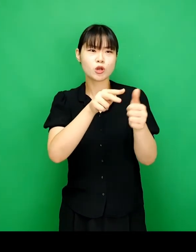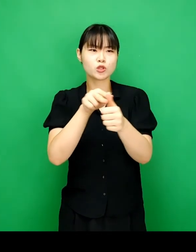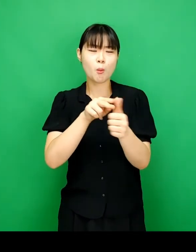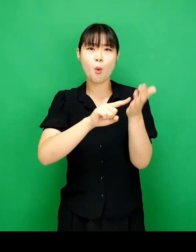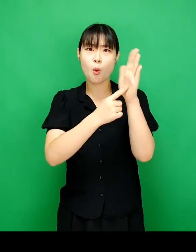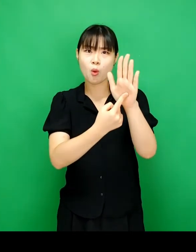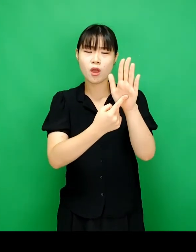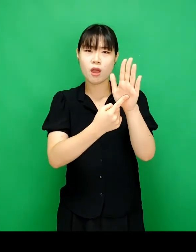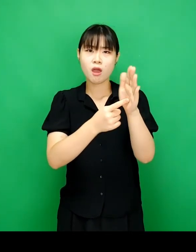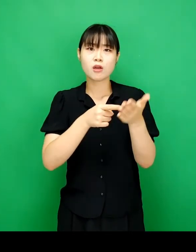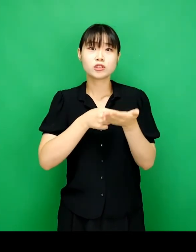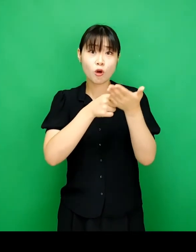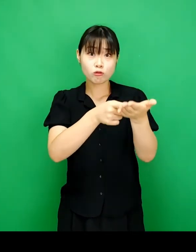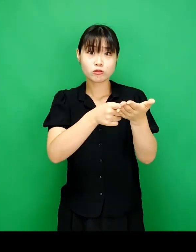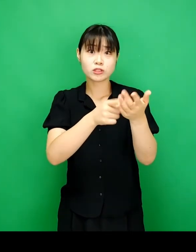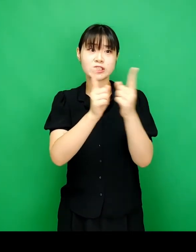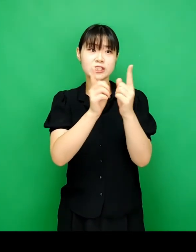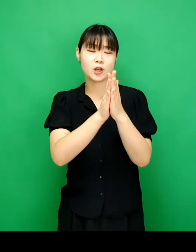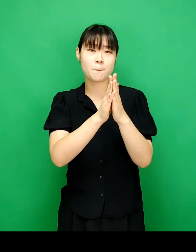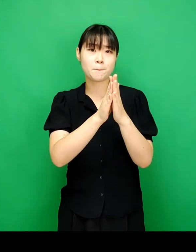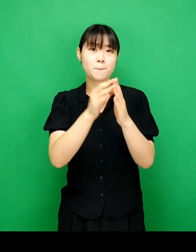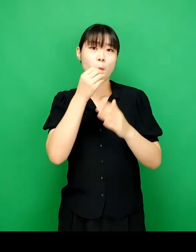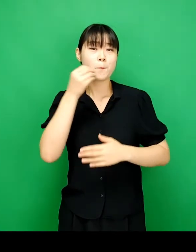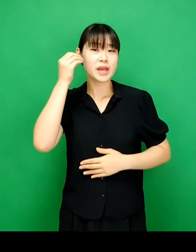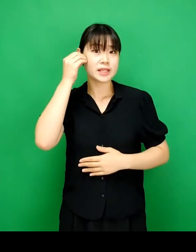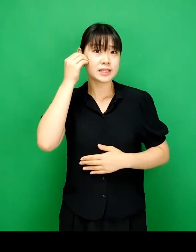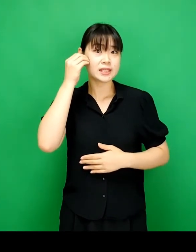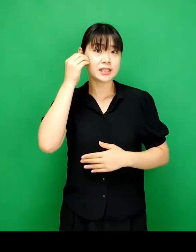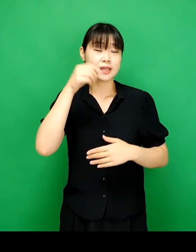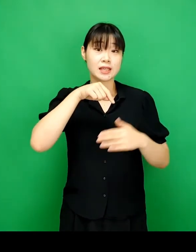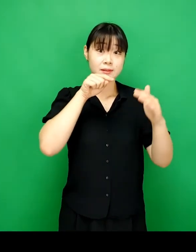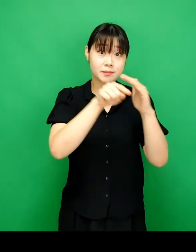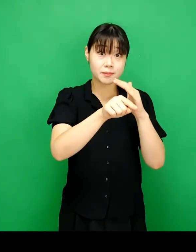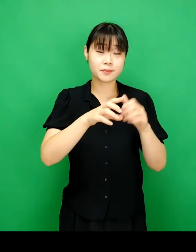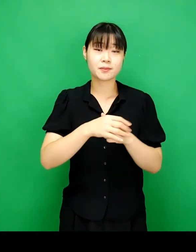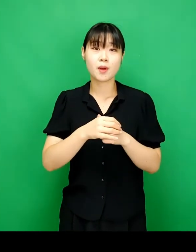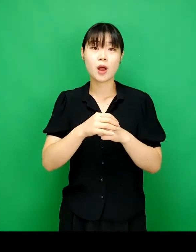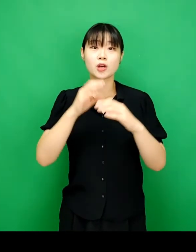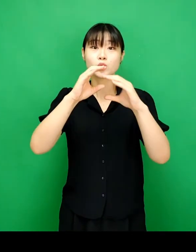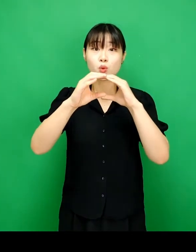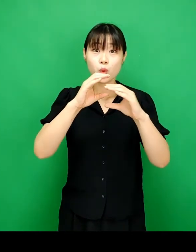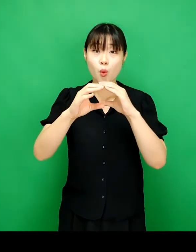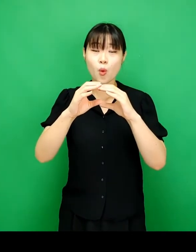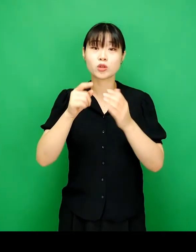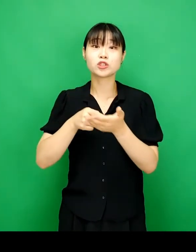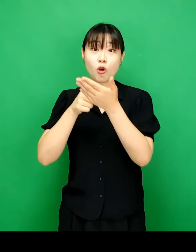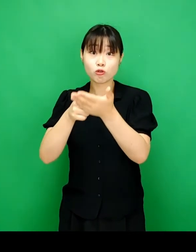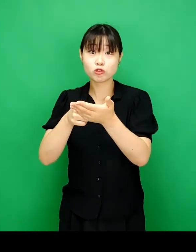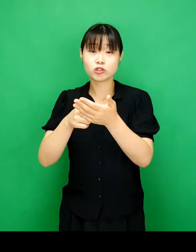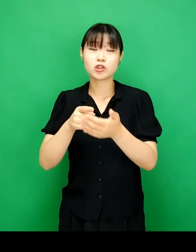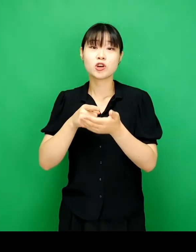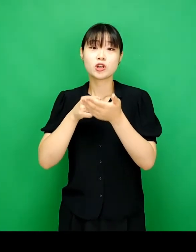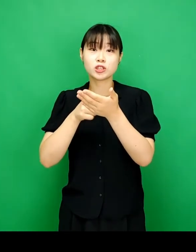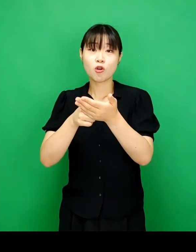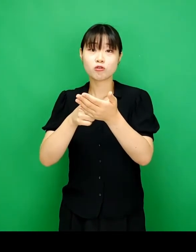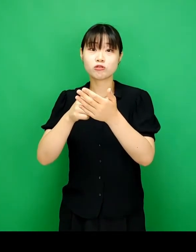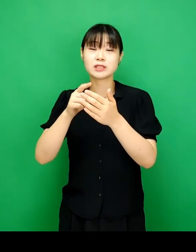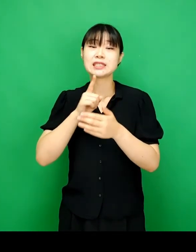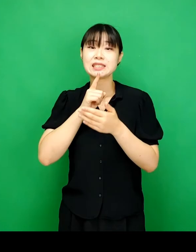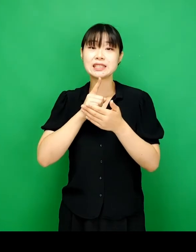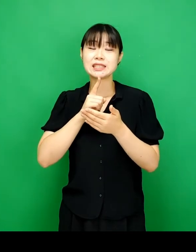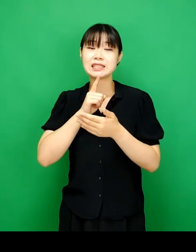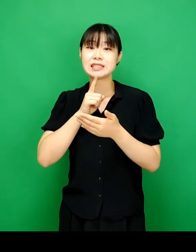내가 온라인으로 청구한 정보공개 청구는 정보공개 포털에 접속해 청구 소통, 신청 내역